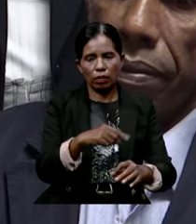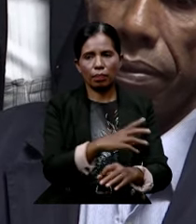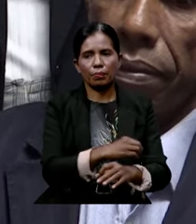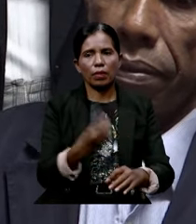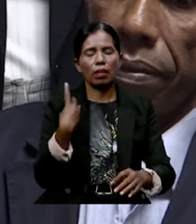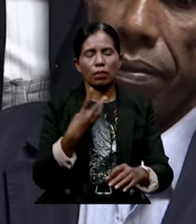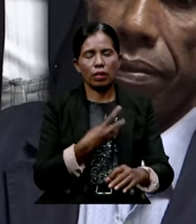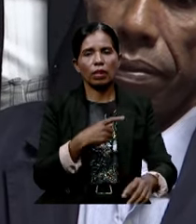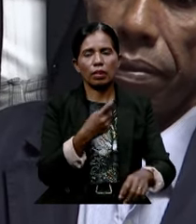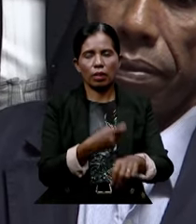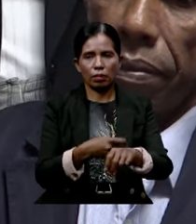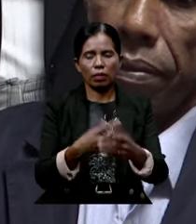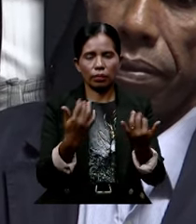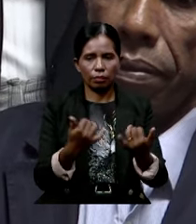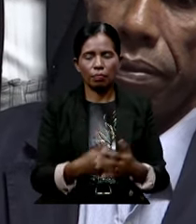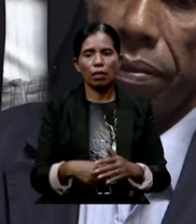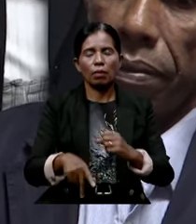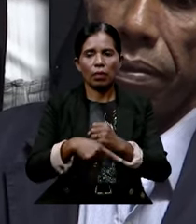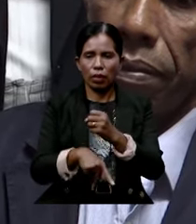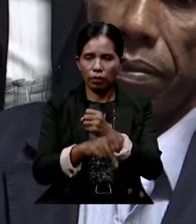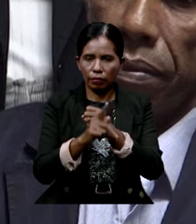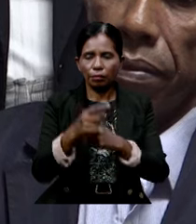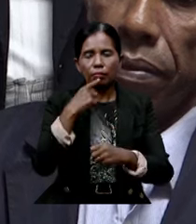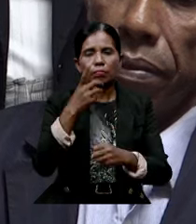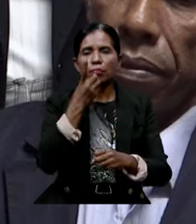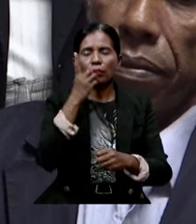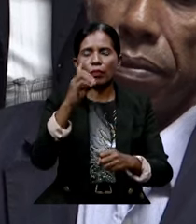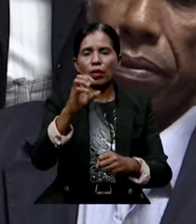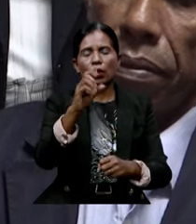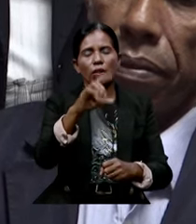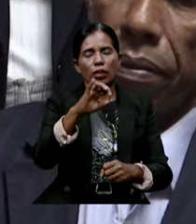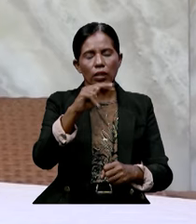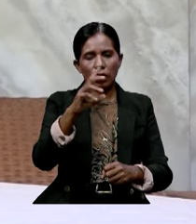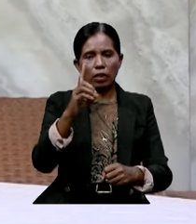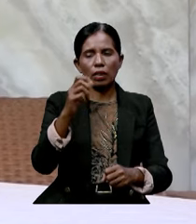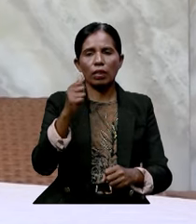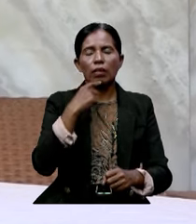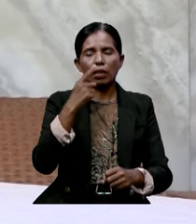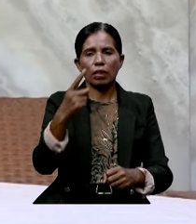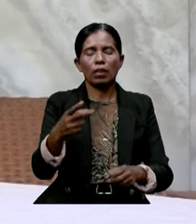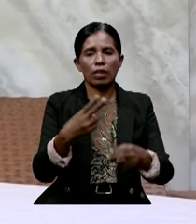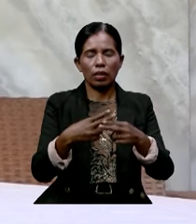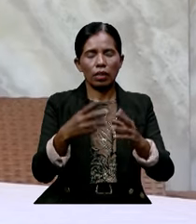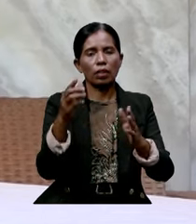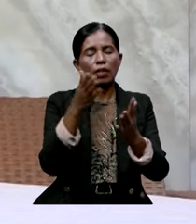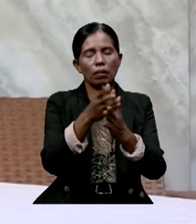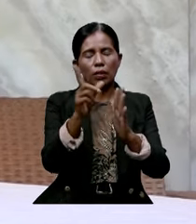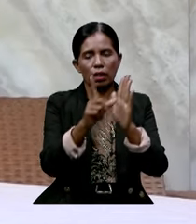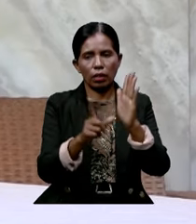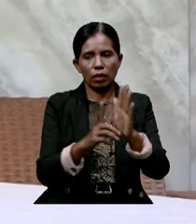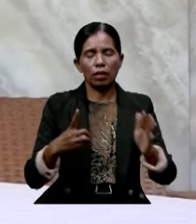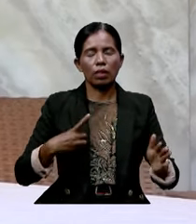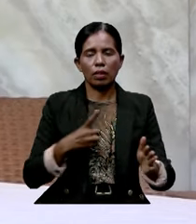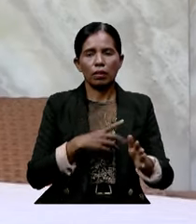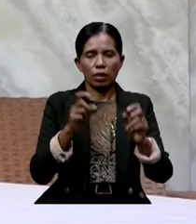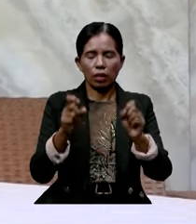tempo ida. Alain nene bangka da kunto mos razaita ho deklarasang o lindanian nebe hateten antes naran tamaya lista deputado tengki hatama